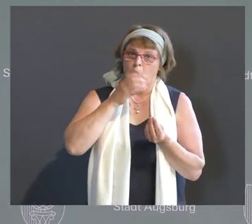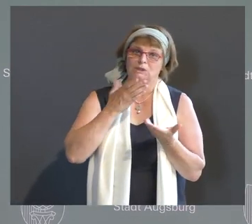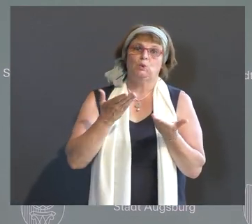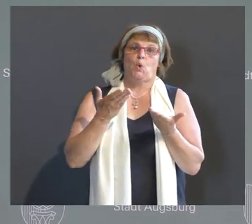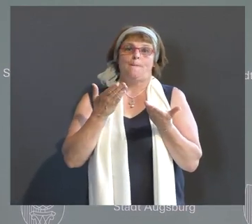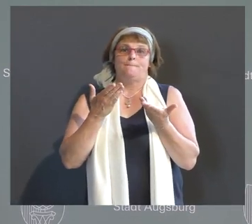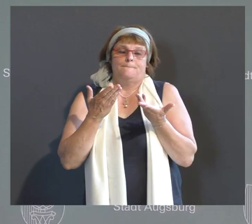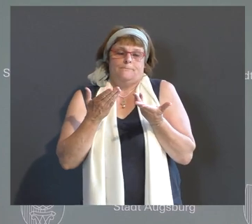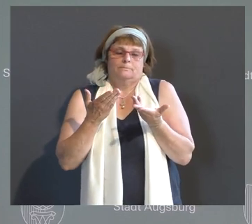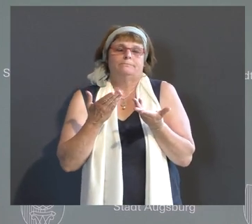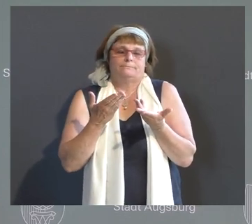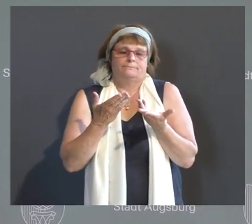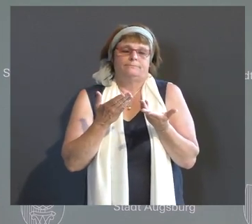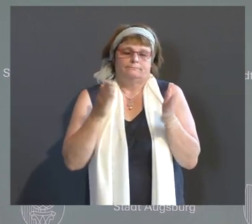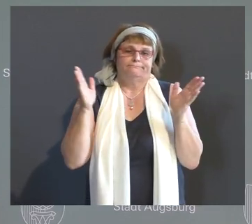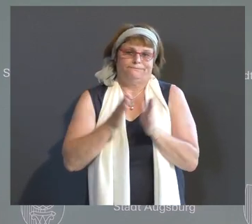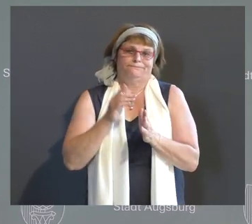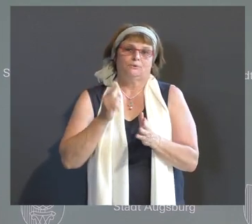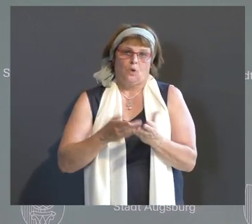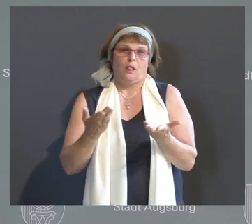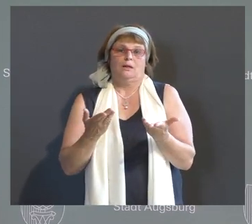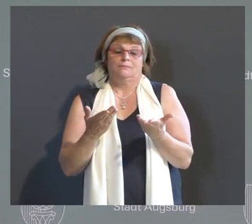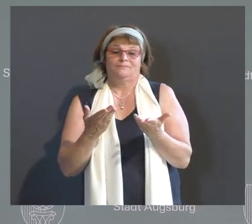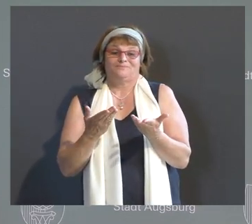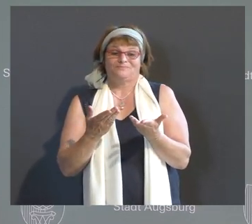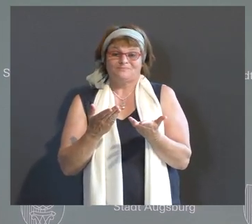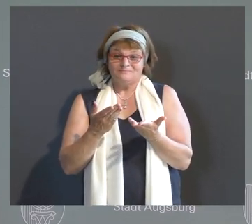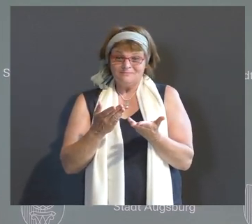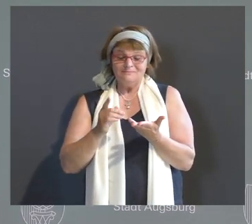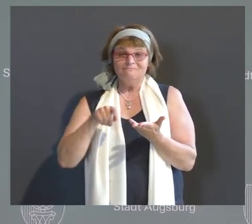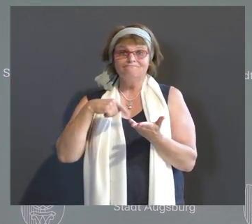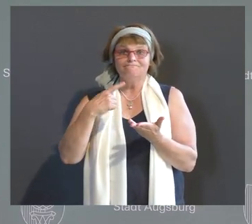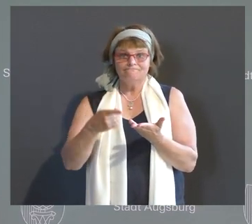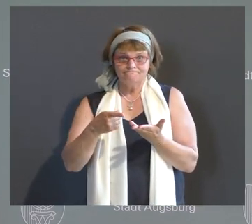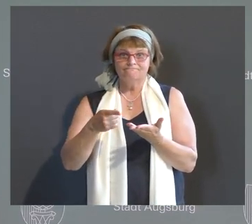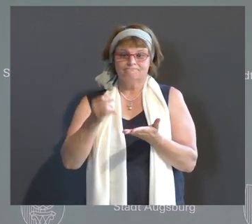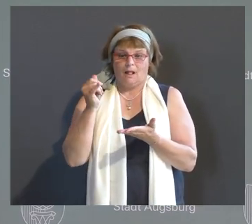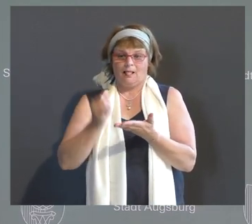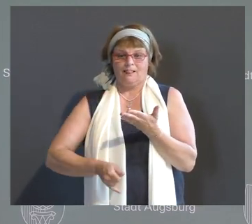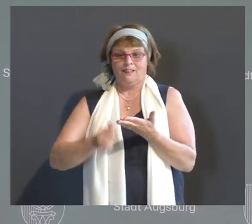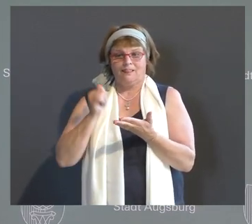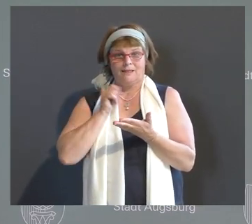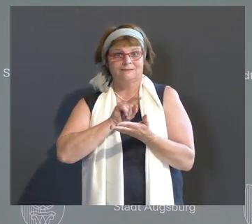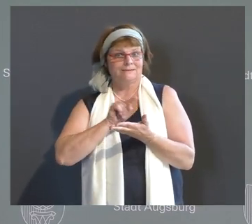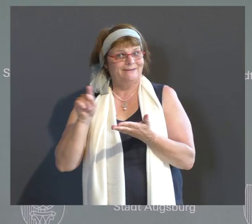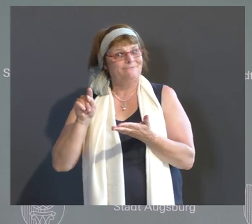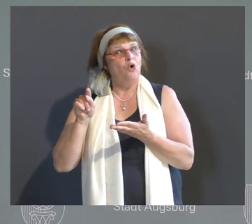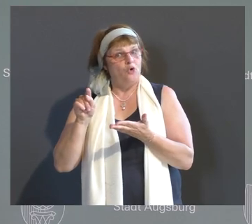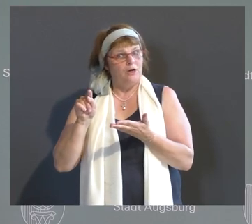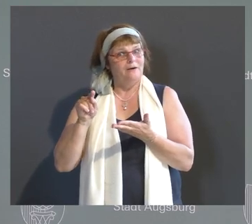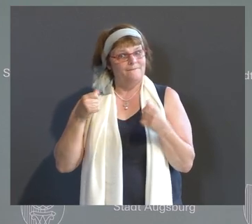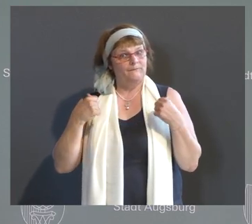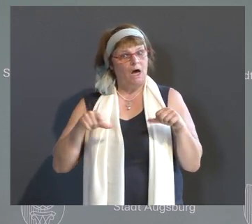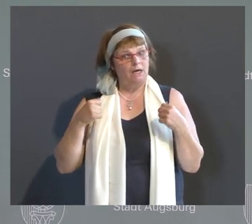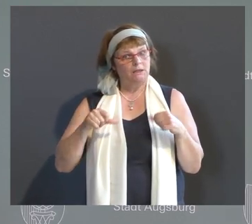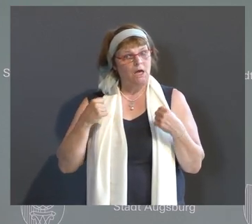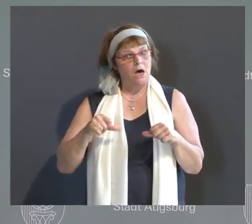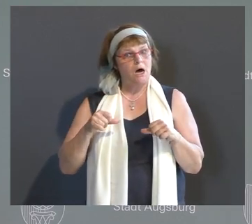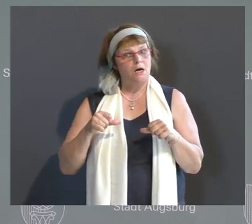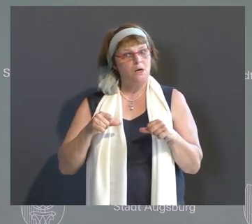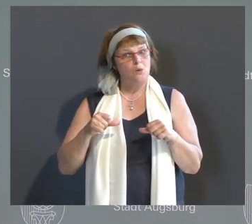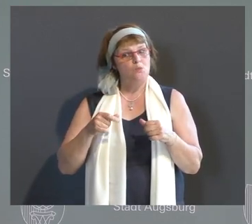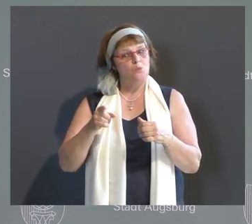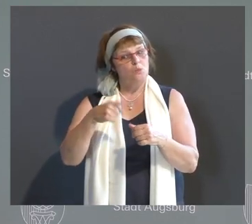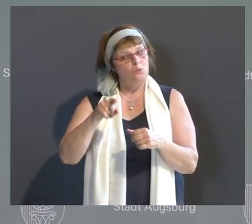entsprechend entschärfen möchten. Und wenn wir uns den vergangenen Freitag anschauen, dann hat sich eigentlich auch gezeigt, dass dieses